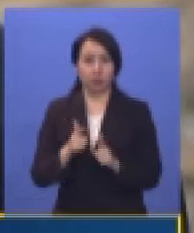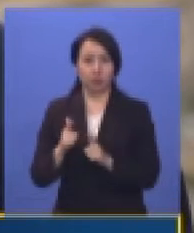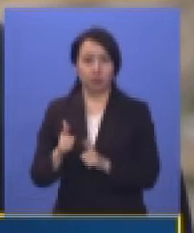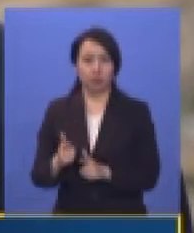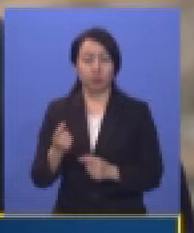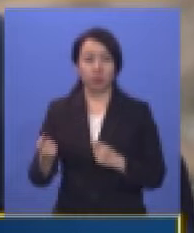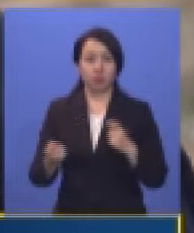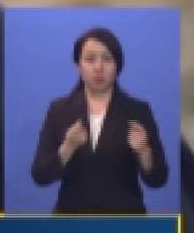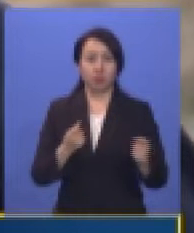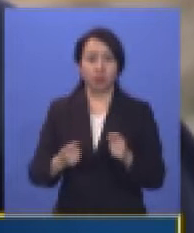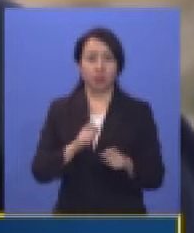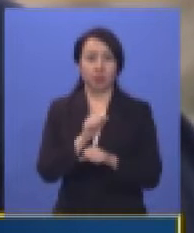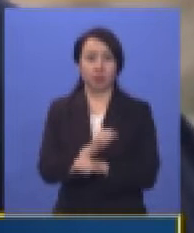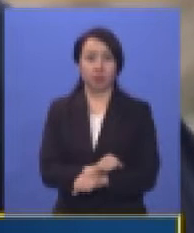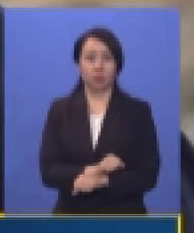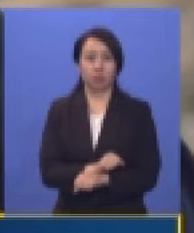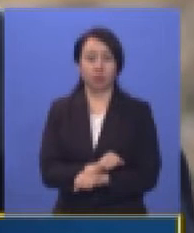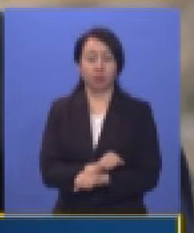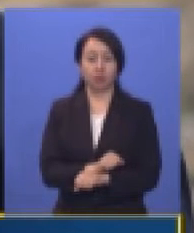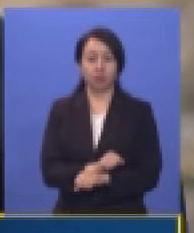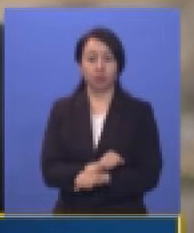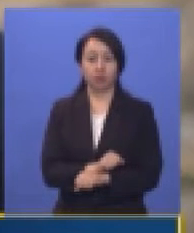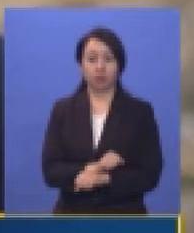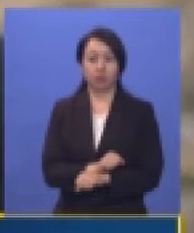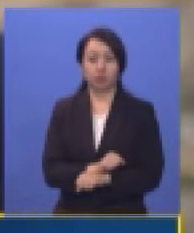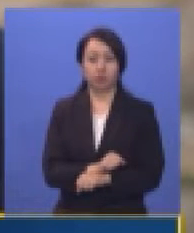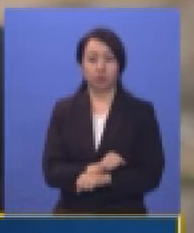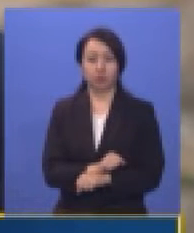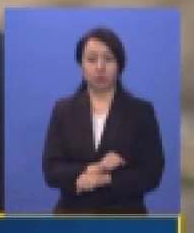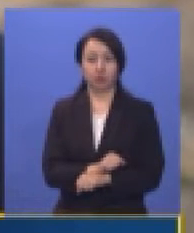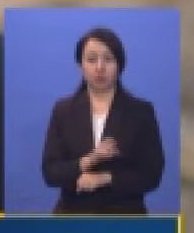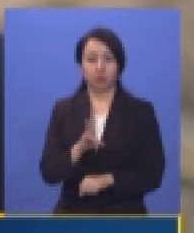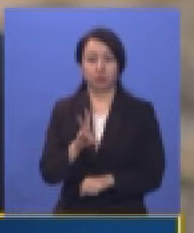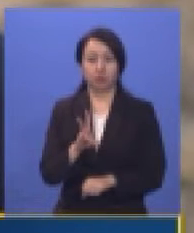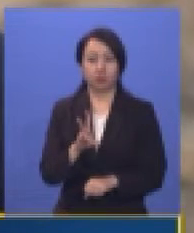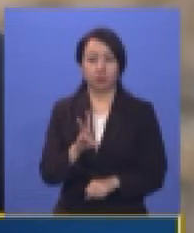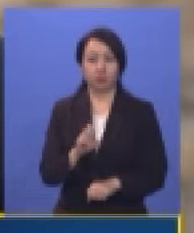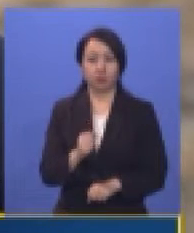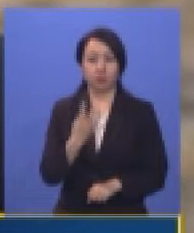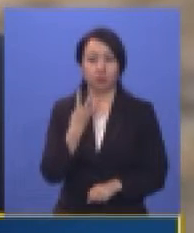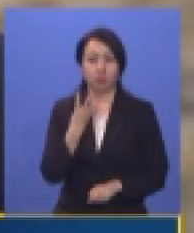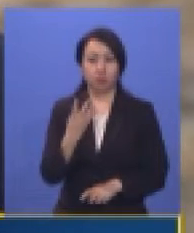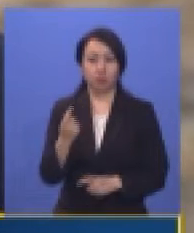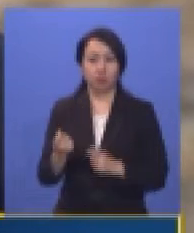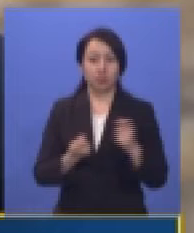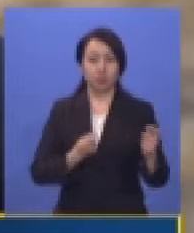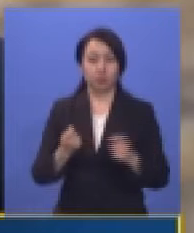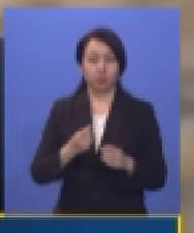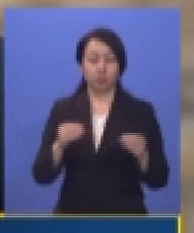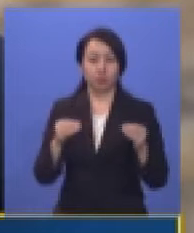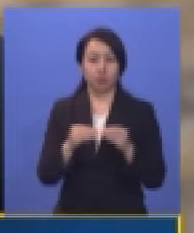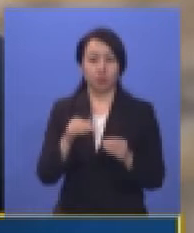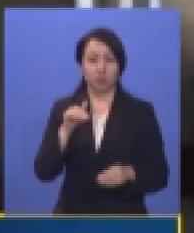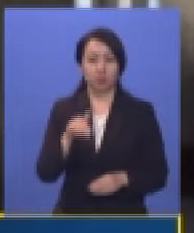подготавливать зернохранилище. Это получается на 4 зернохранилища по 10 тысяч